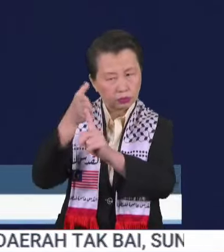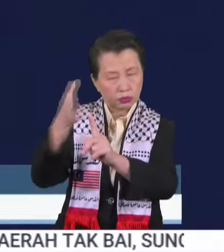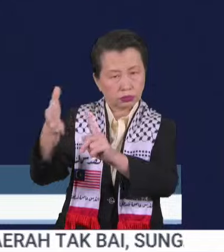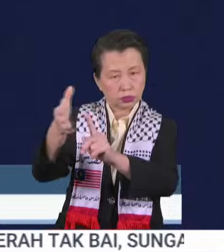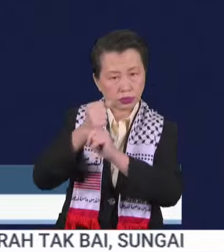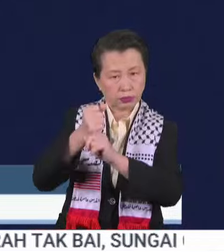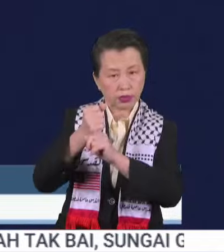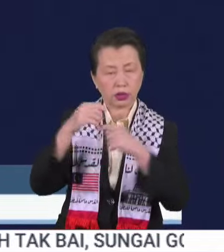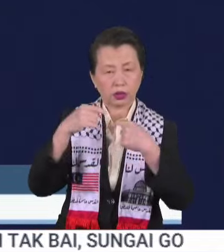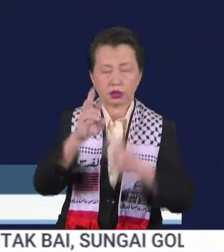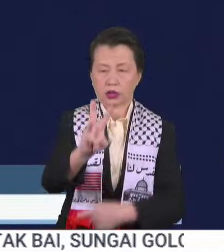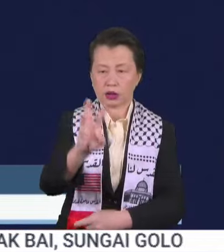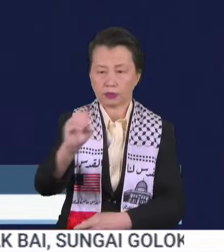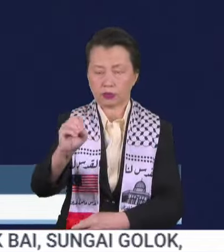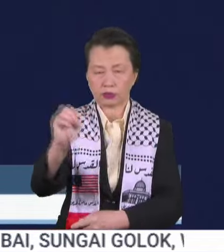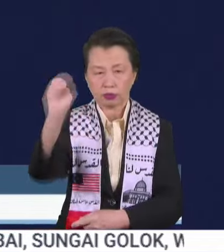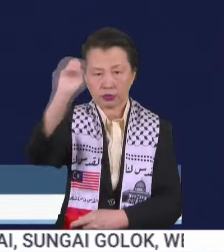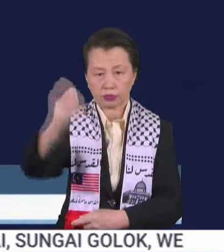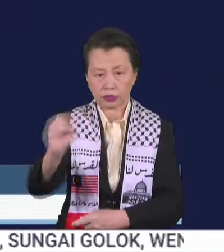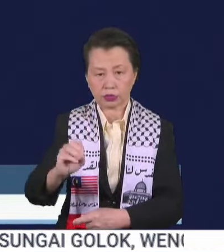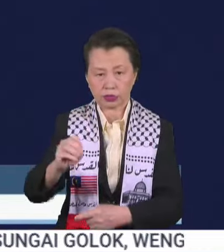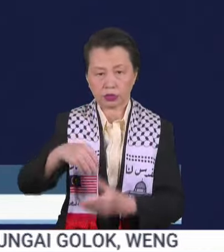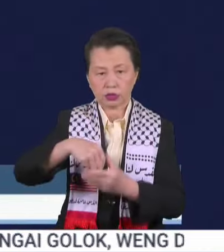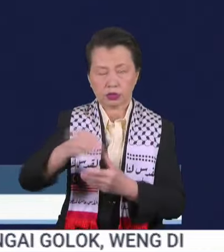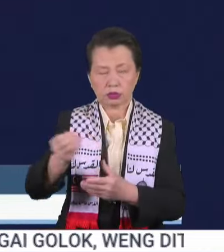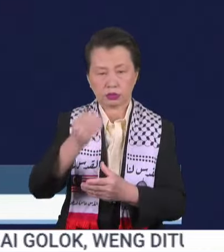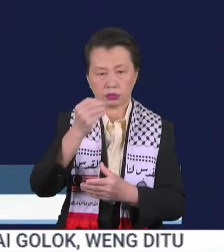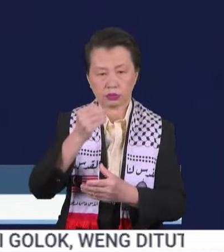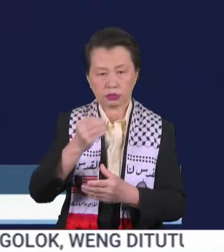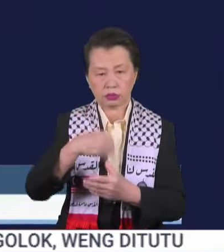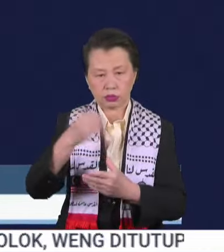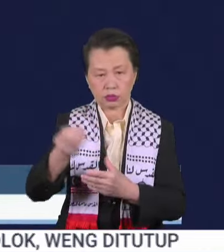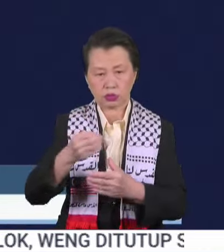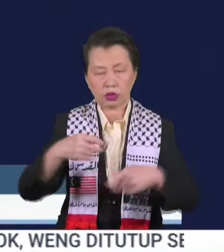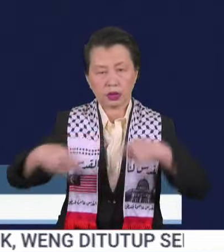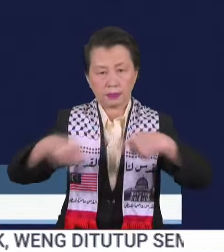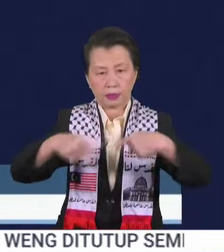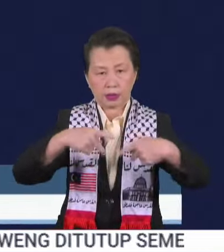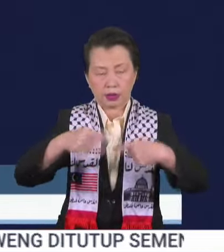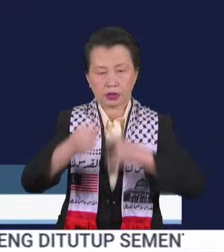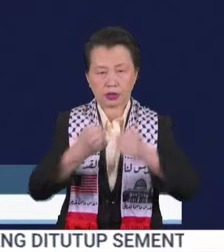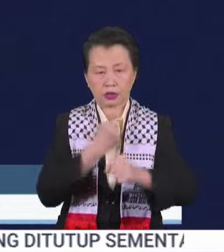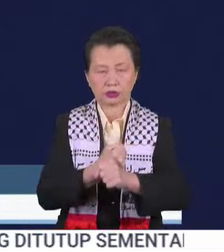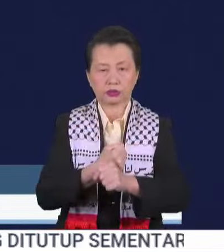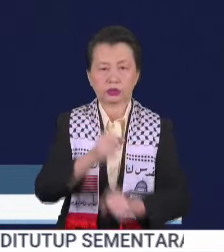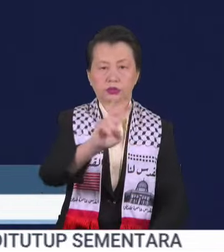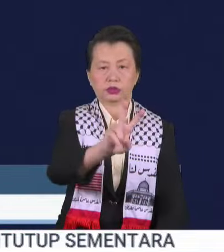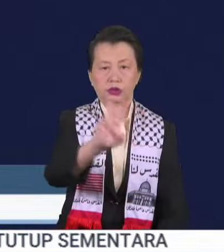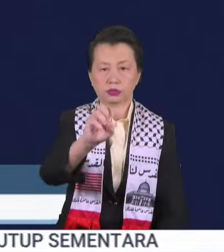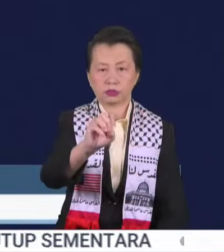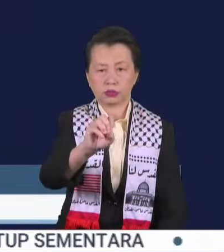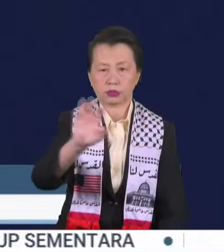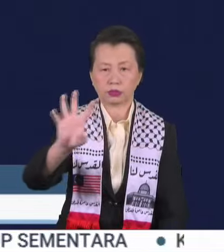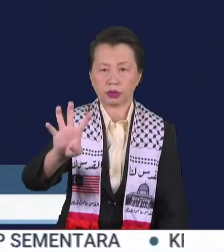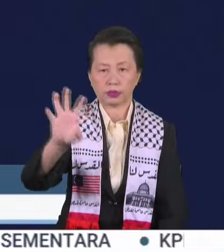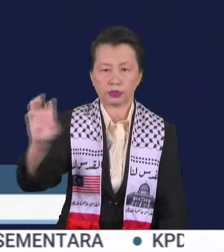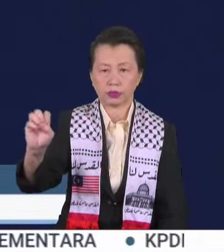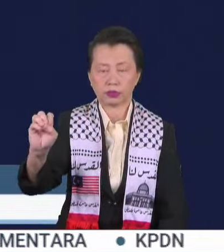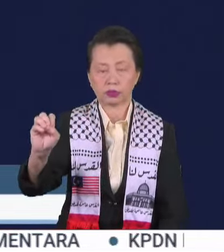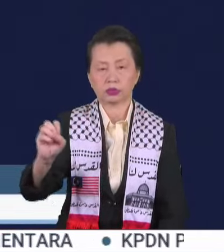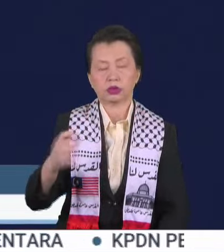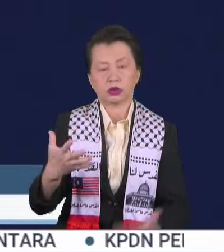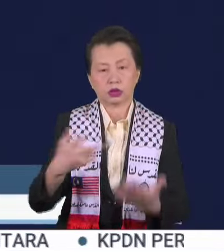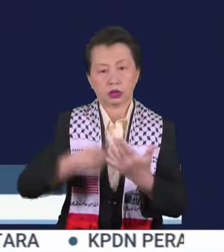sasaran 60% pengeluaran plastik global menjelang tahun 2040.